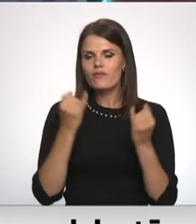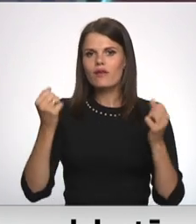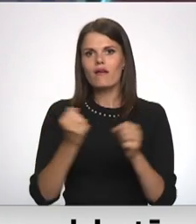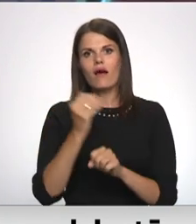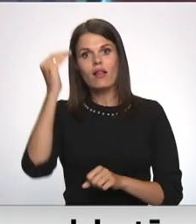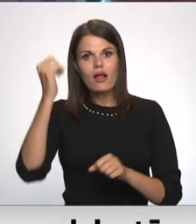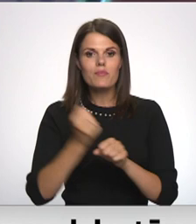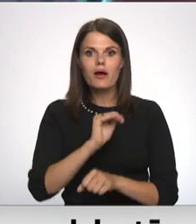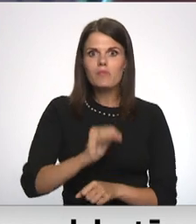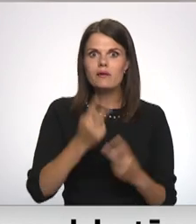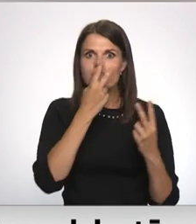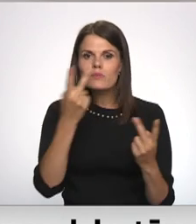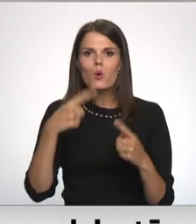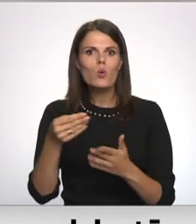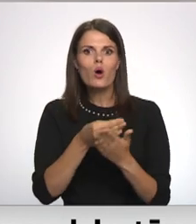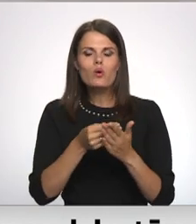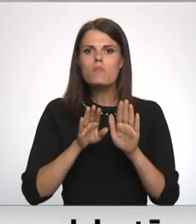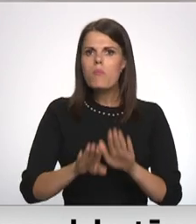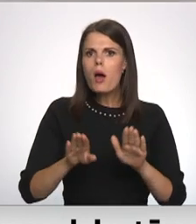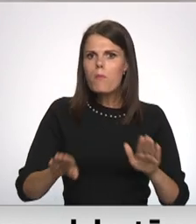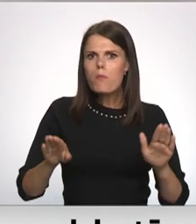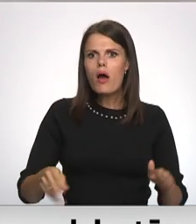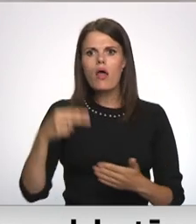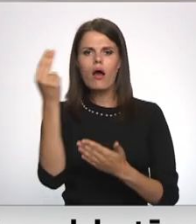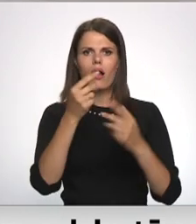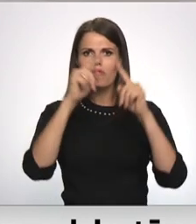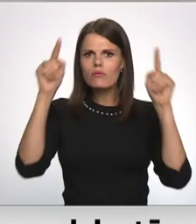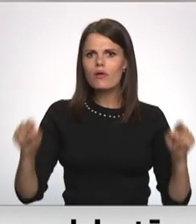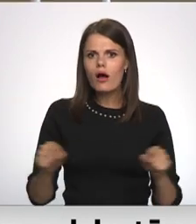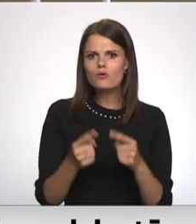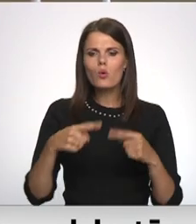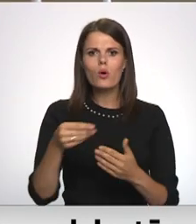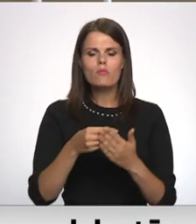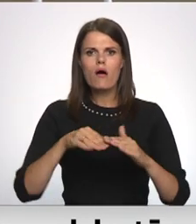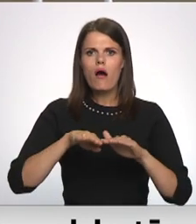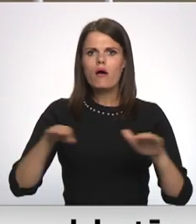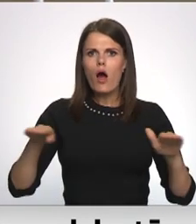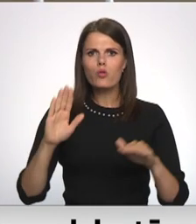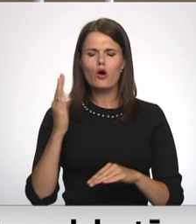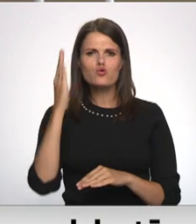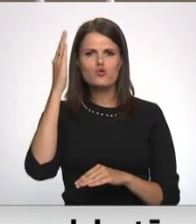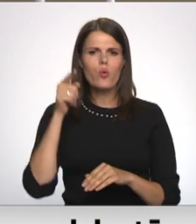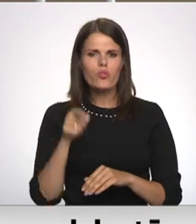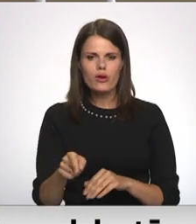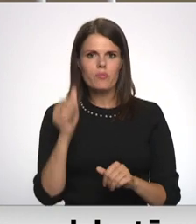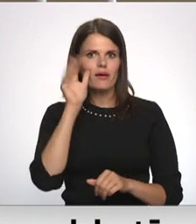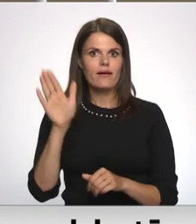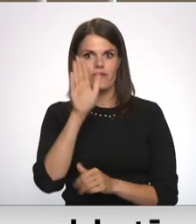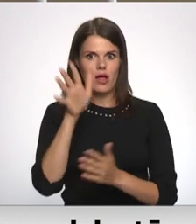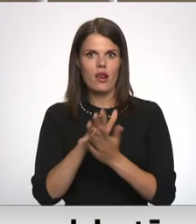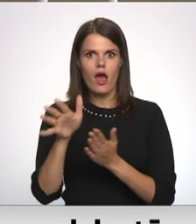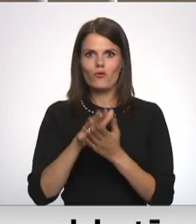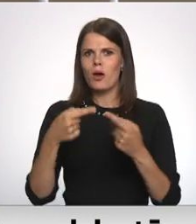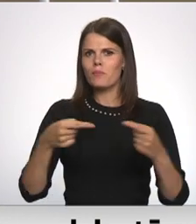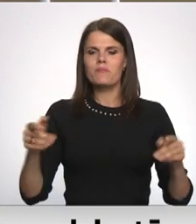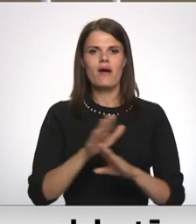gan maziem redzēt, ko nozīmē mēbeles, ko nozīmē gleznas, ko nozīmē galda sudraps, kurš ir ikdienas lietojuma priekšmeti un nevis